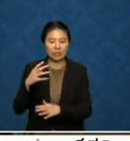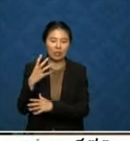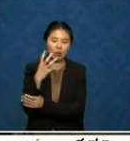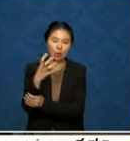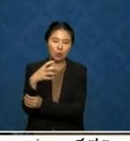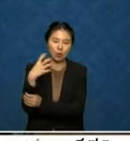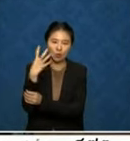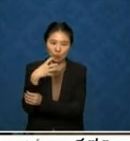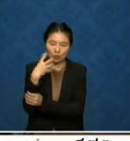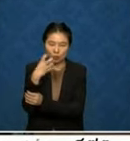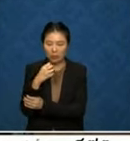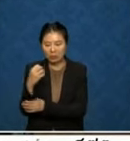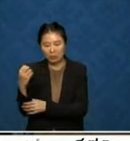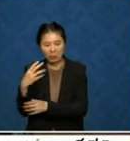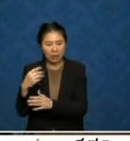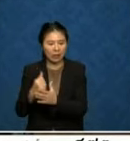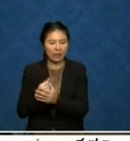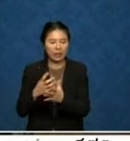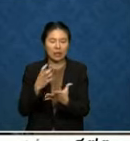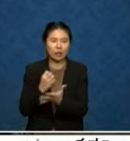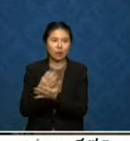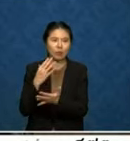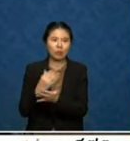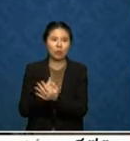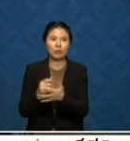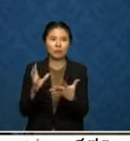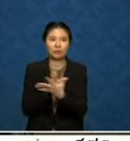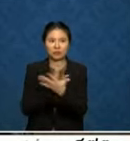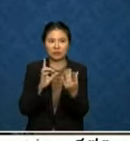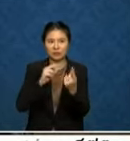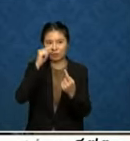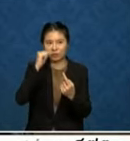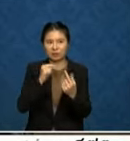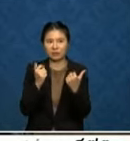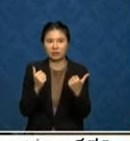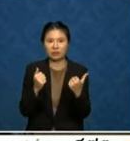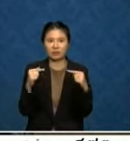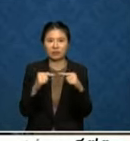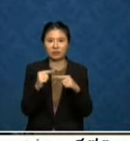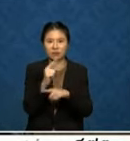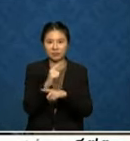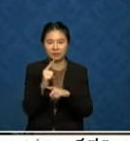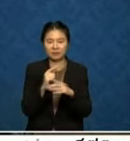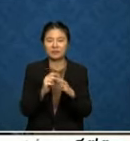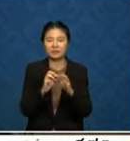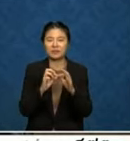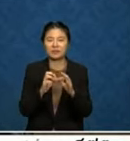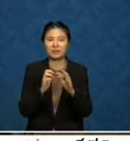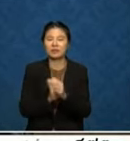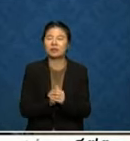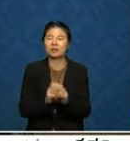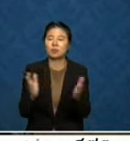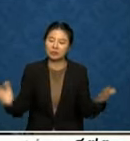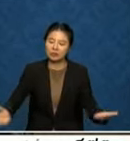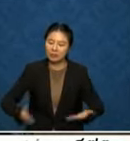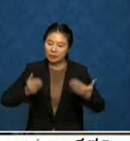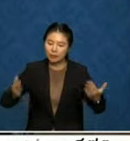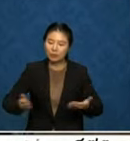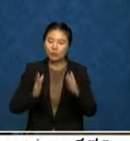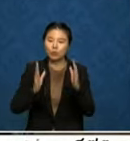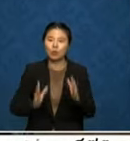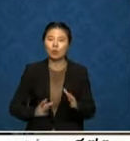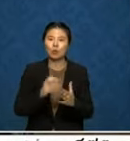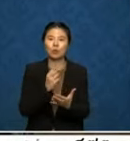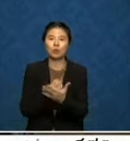โชว์ความร่ำรวยเพราะสังคมไทยวันนี้ต้องยอมรับค่ะว่าเรานับถือคนรวยโดยที่เราละเล